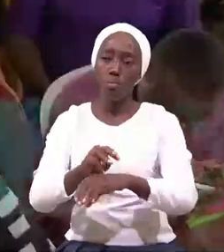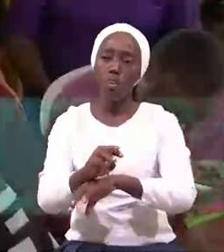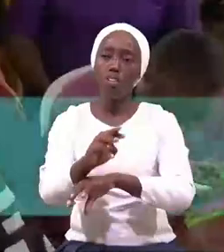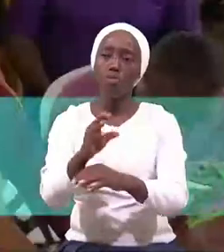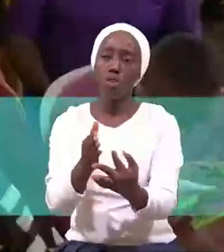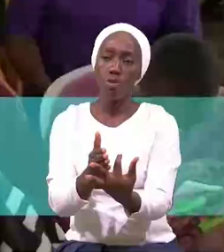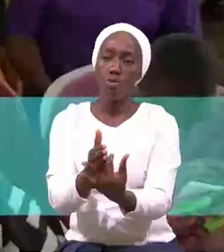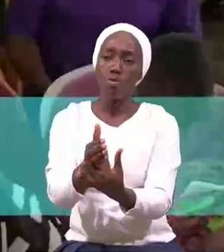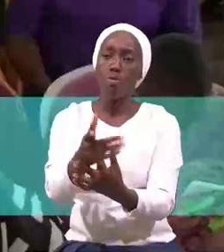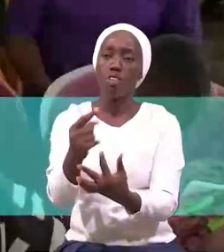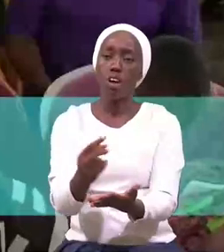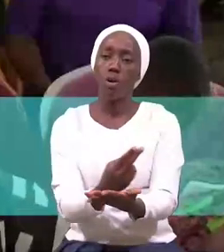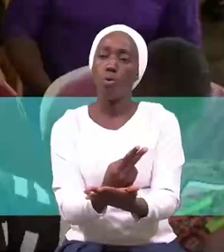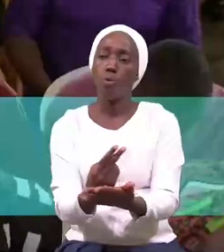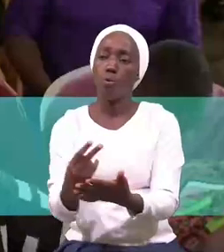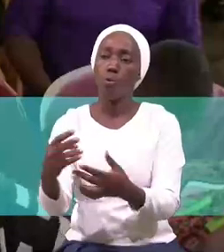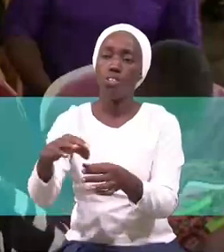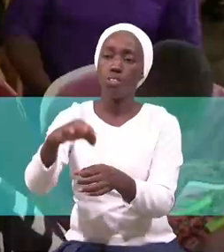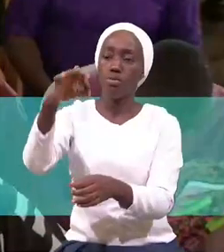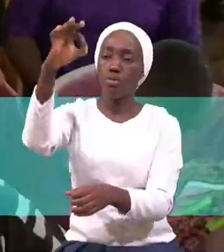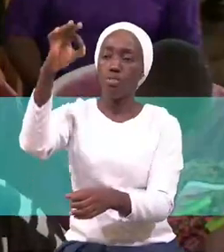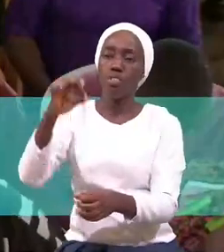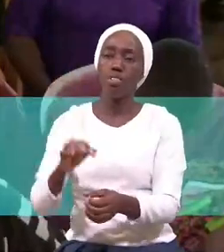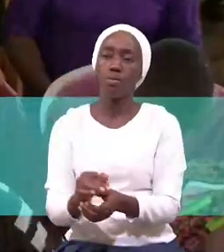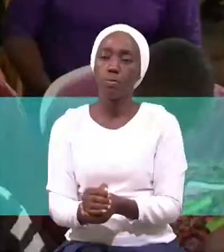L'impact croissant dans le ministère à travers le Saint-Esprit.